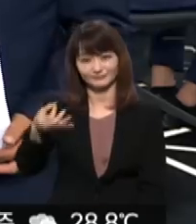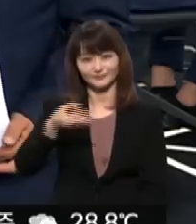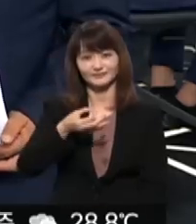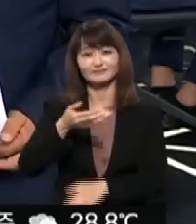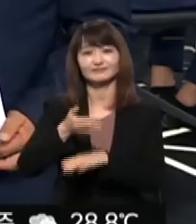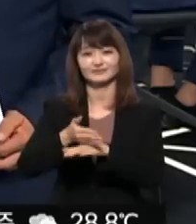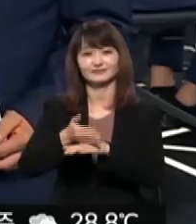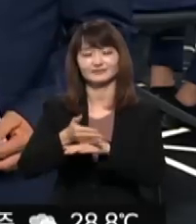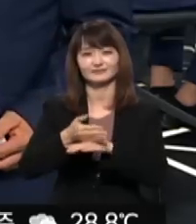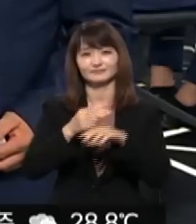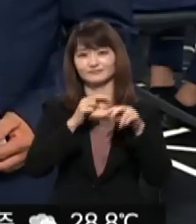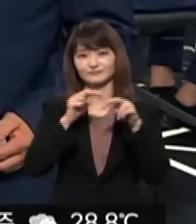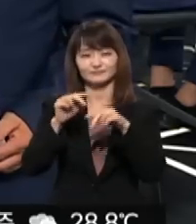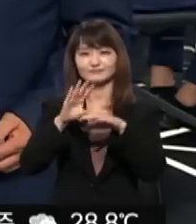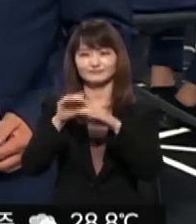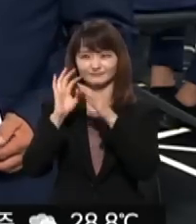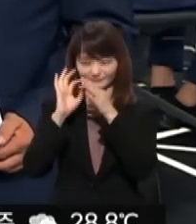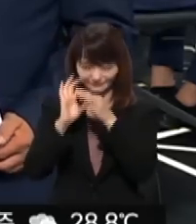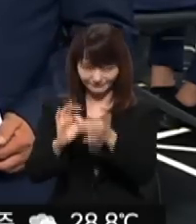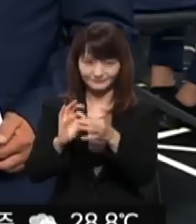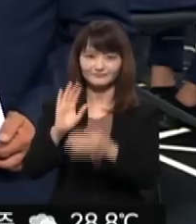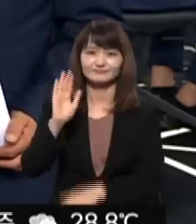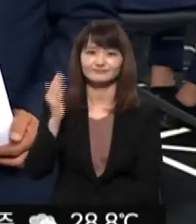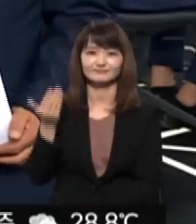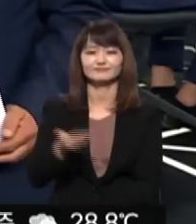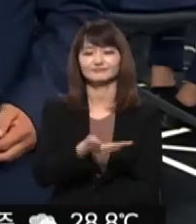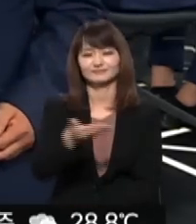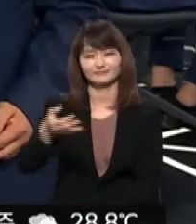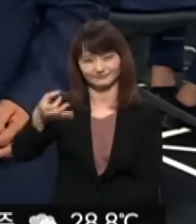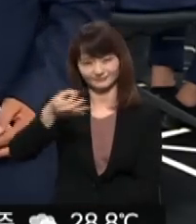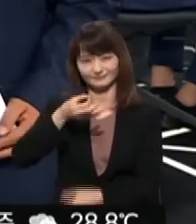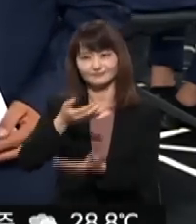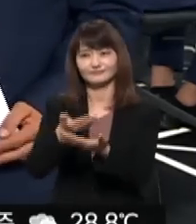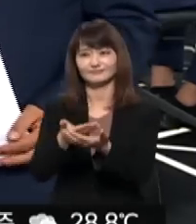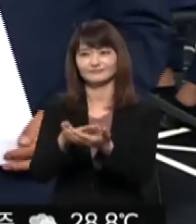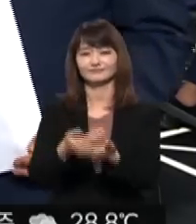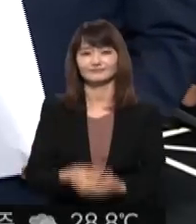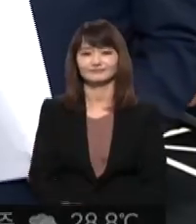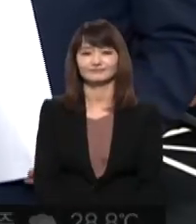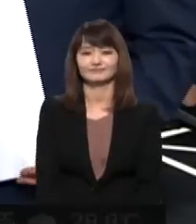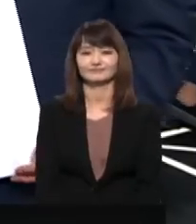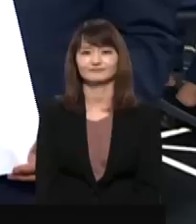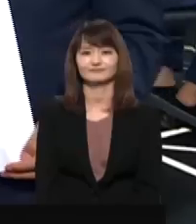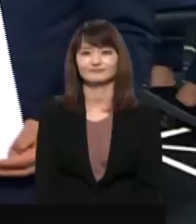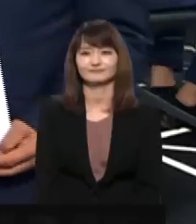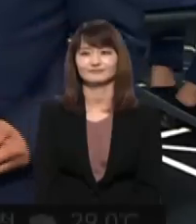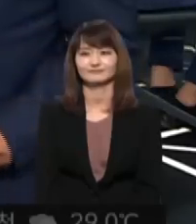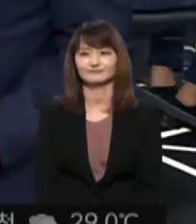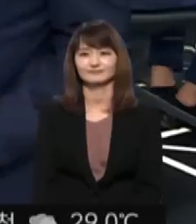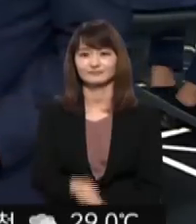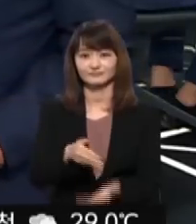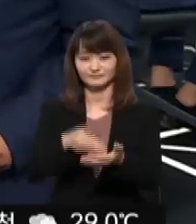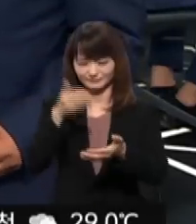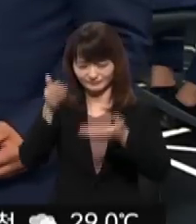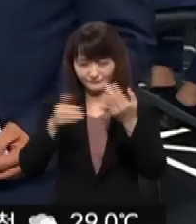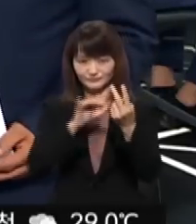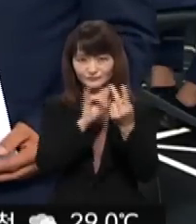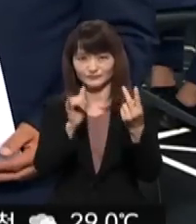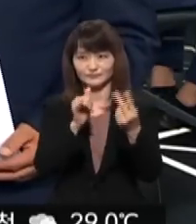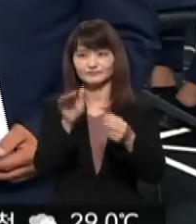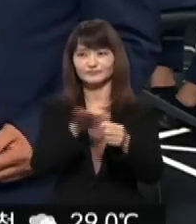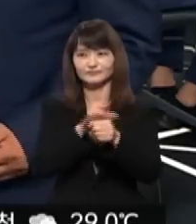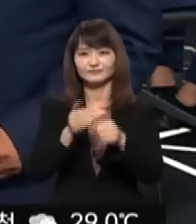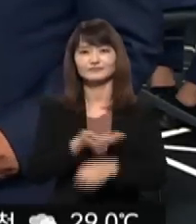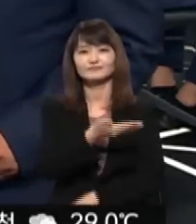시청해 주셔서 감사드리고요 썰전 라이브는 계속 됩니다 더 시청 많이 해주십시오네 사실 뭐 그동안 저희 썰기 콤비 사랑해주신